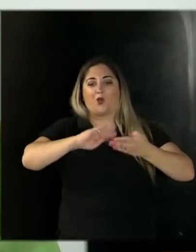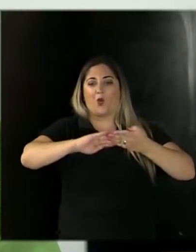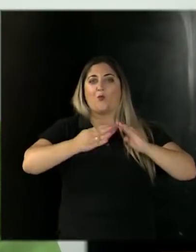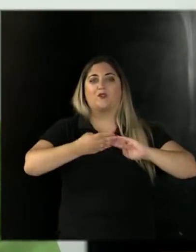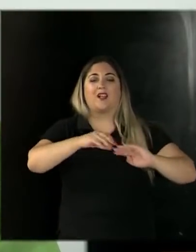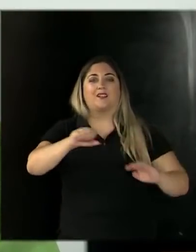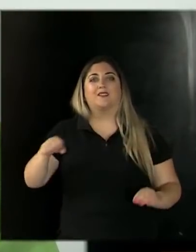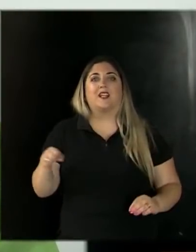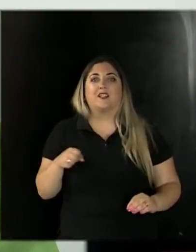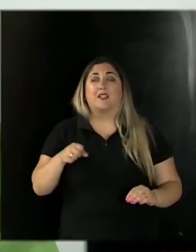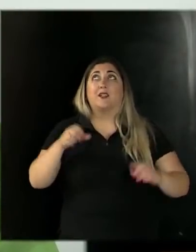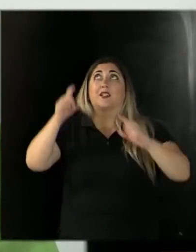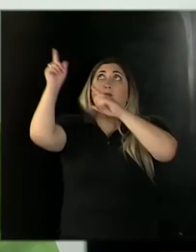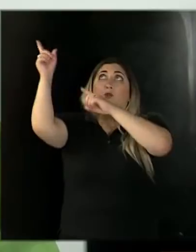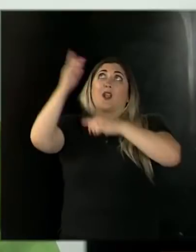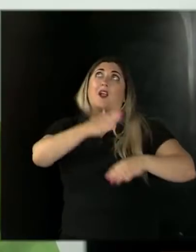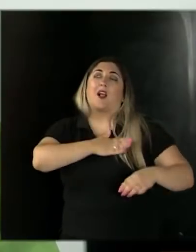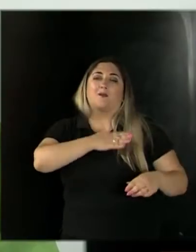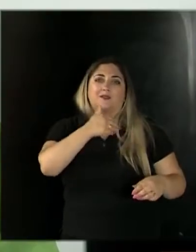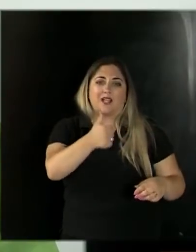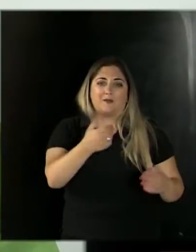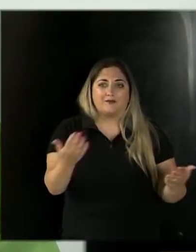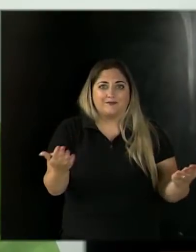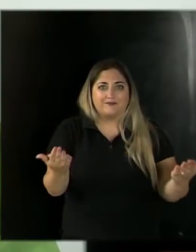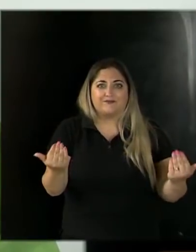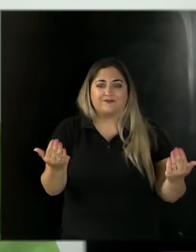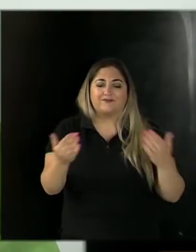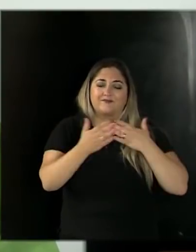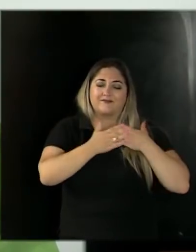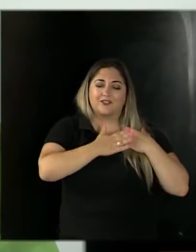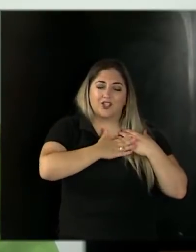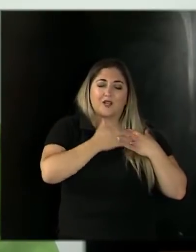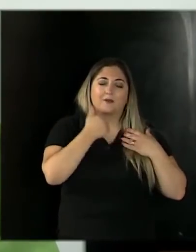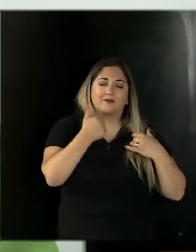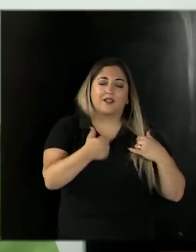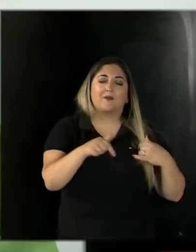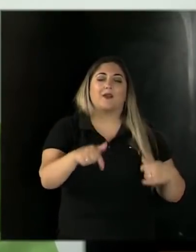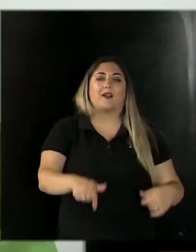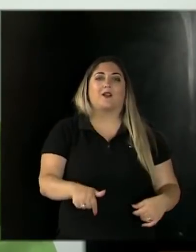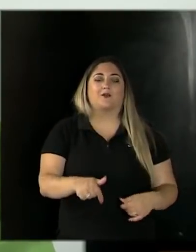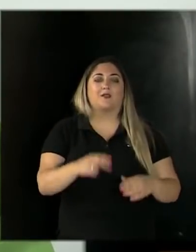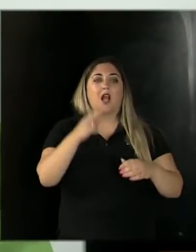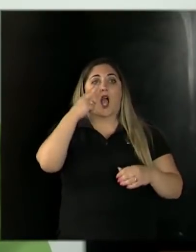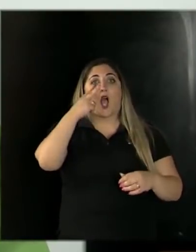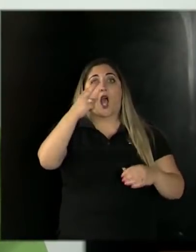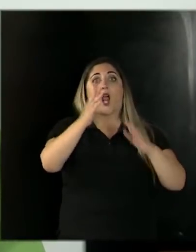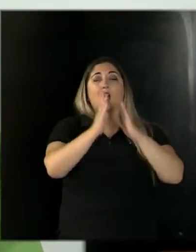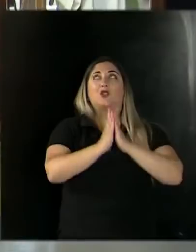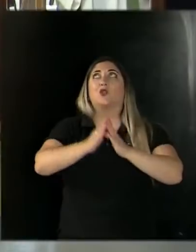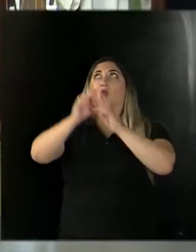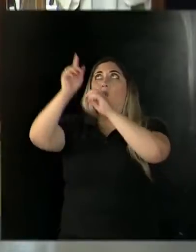Il-mulej anqal il-qlubna biex inkunu ta' għajnuna tas-sew. Nitolbu.